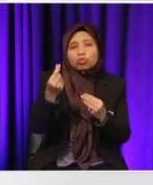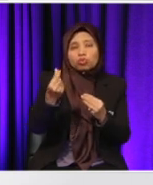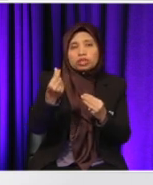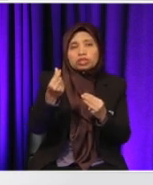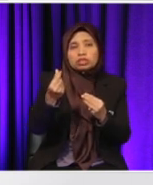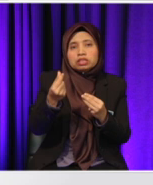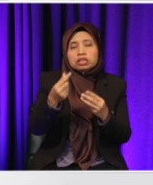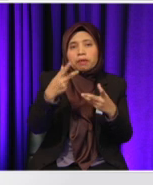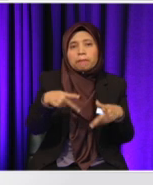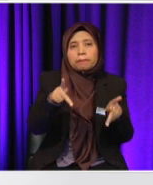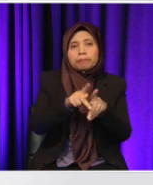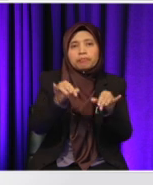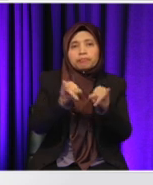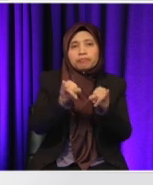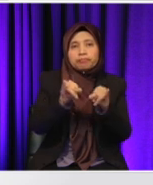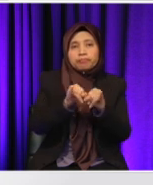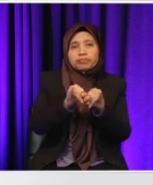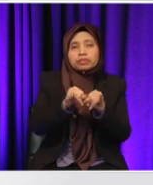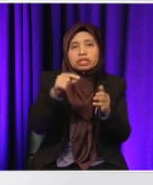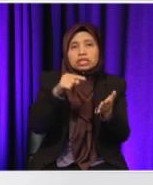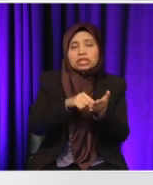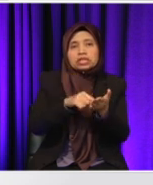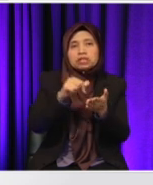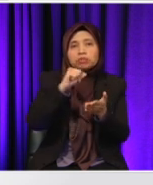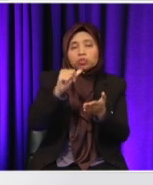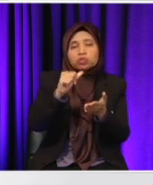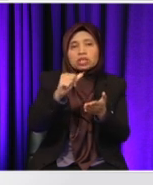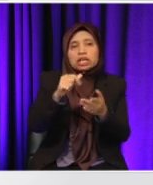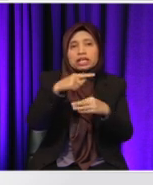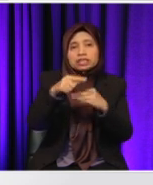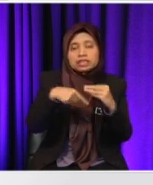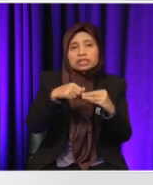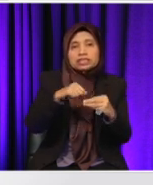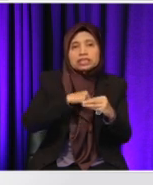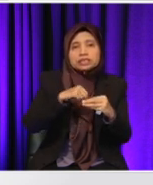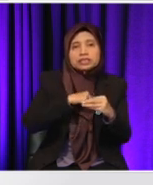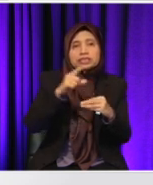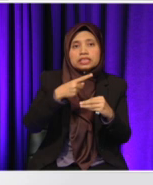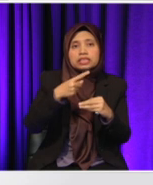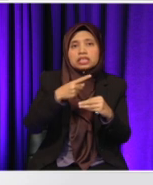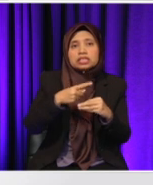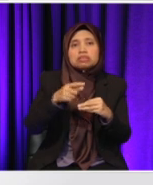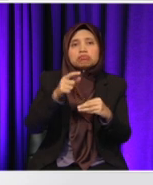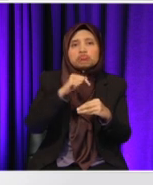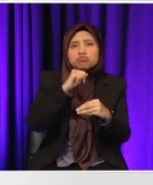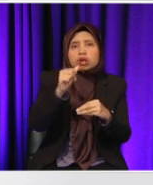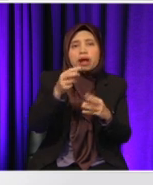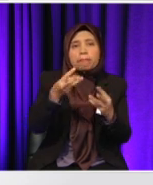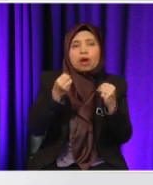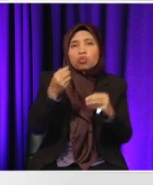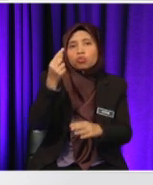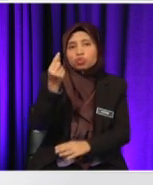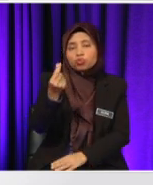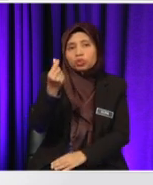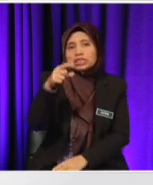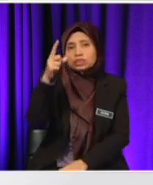perlu juga ditekankan hal ini bukan tentang diri saya macam-macam bukan karena ini sangat uang berjumlah 27 Juta